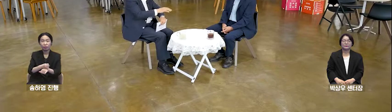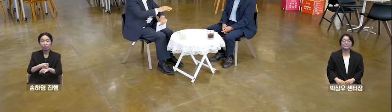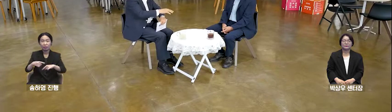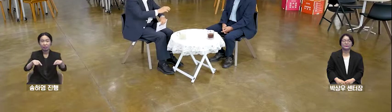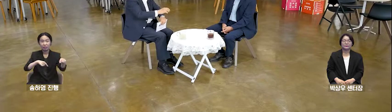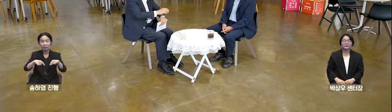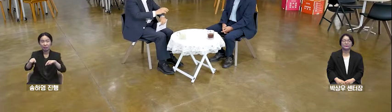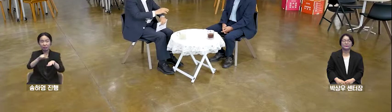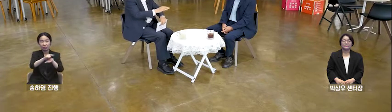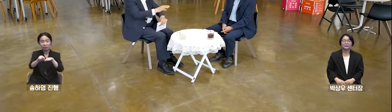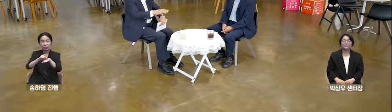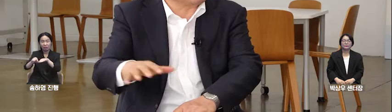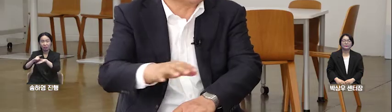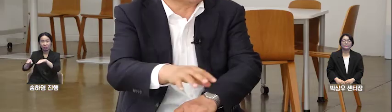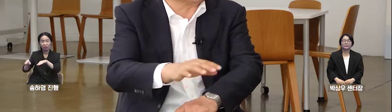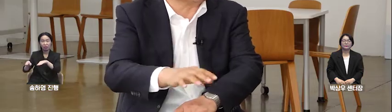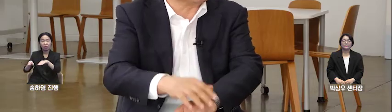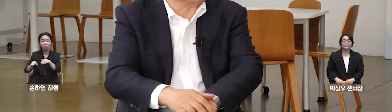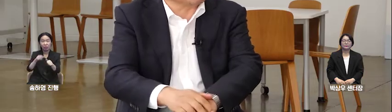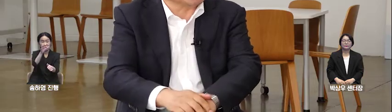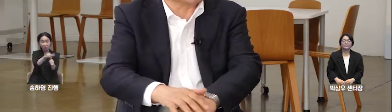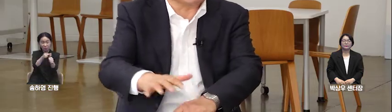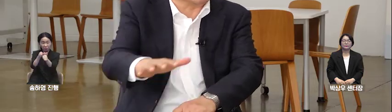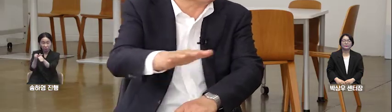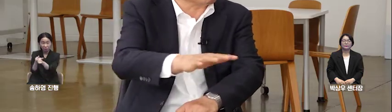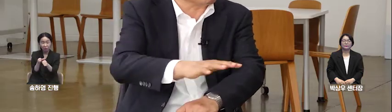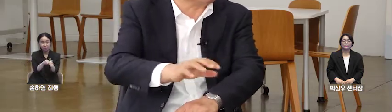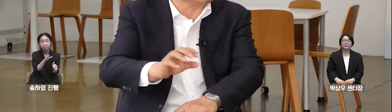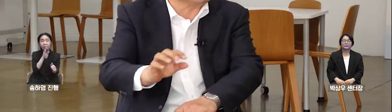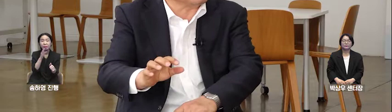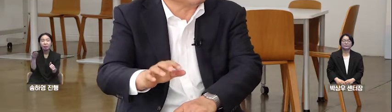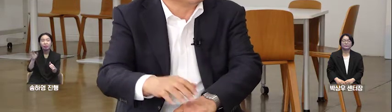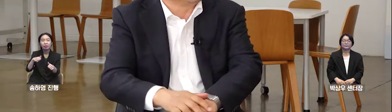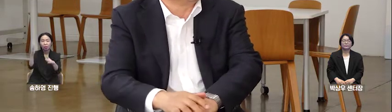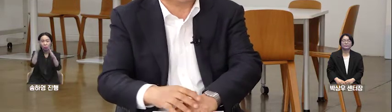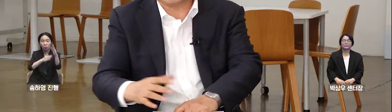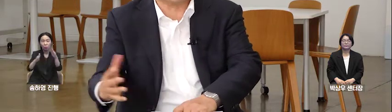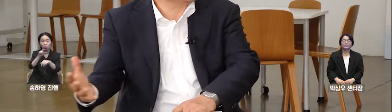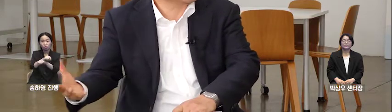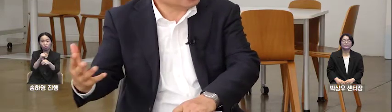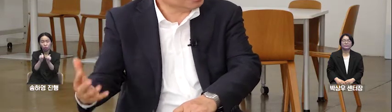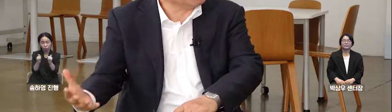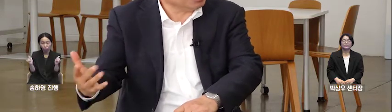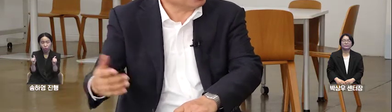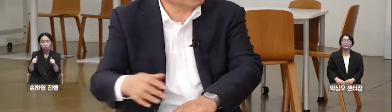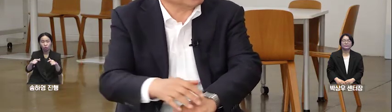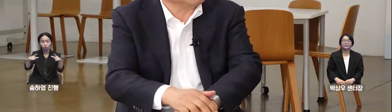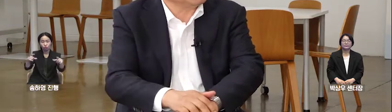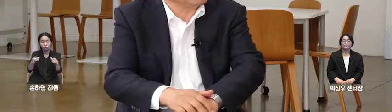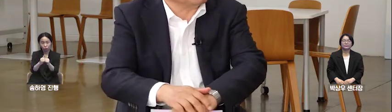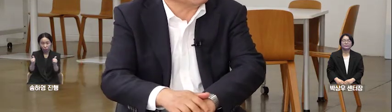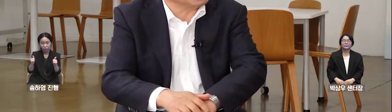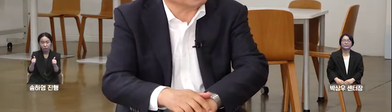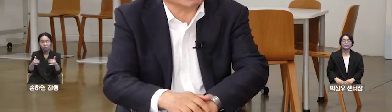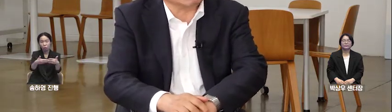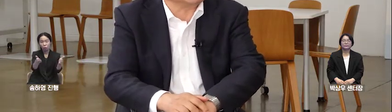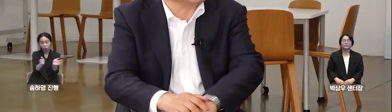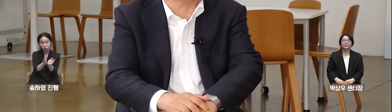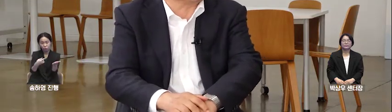지자체에서 그 임명돼서 이렇게 발령받은 분이지만 거기 있는 공무원들도 주민자치를 위해서 존재하는